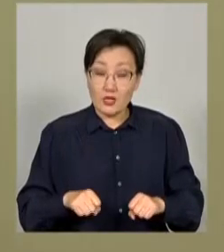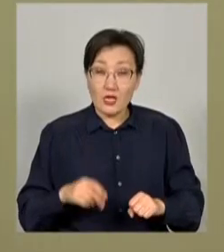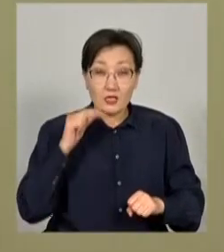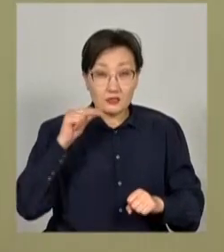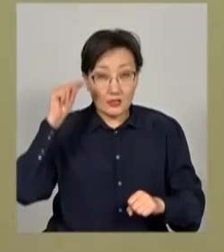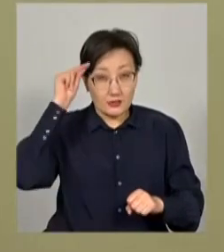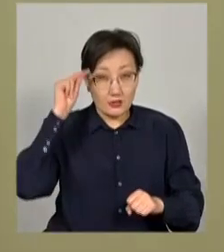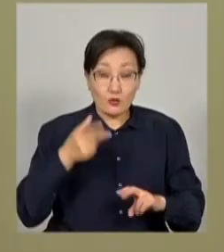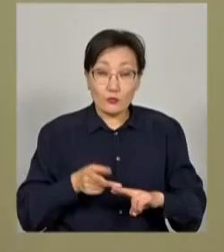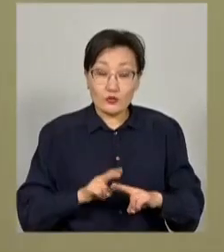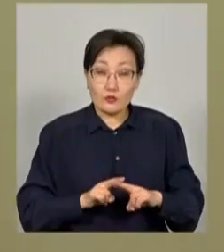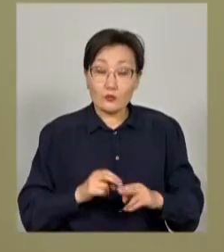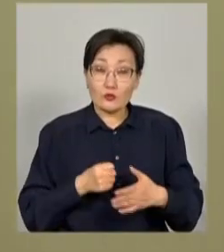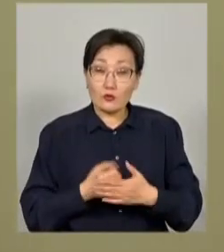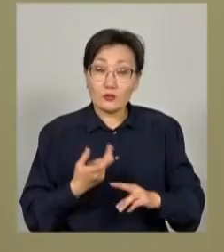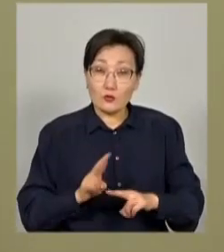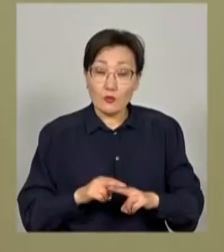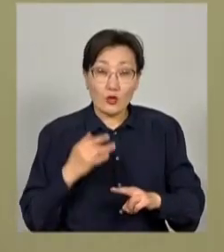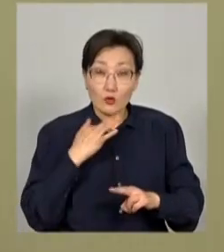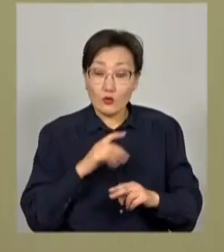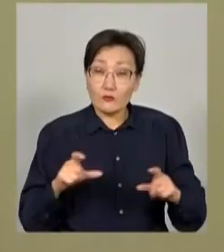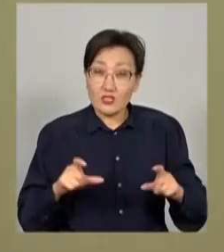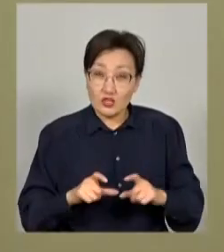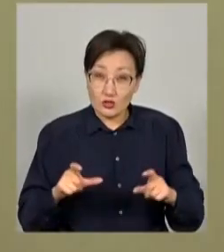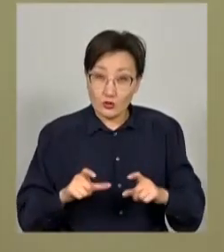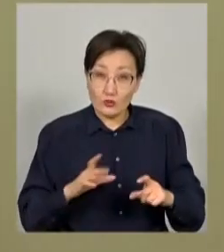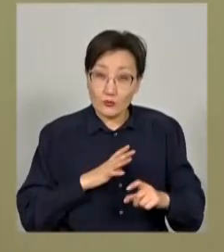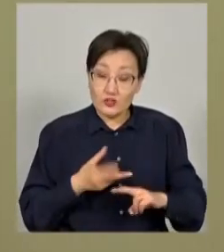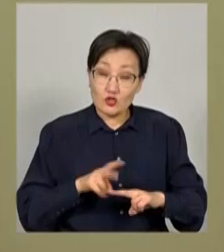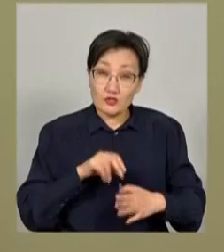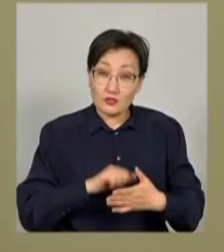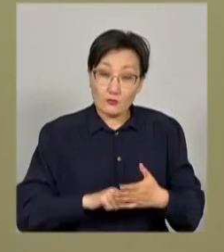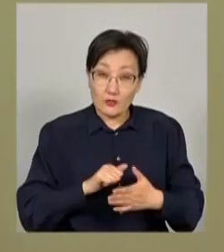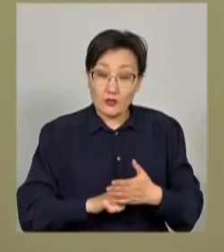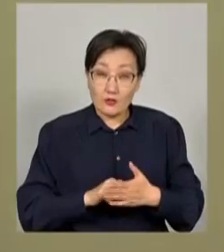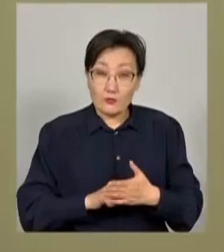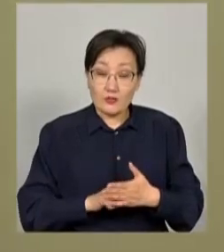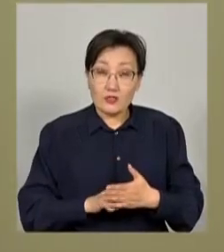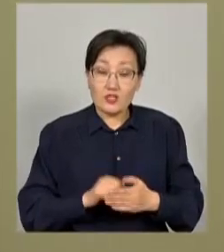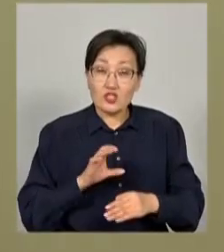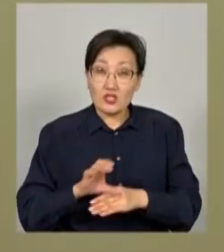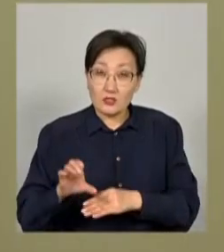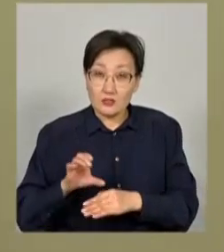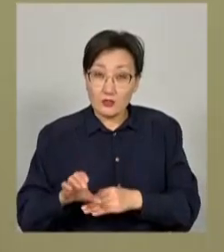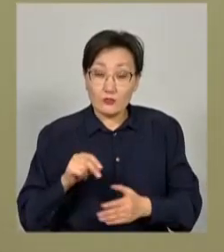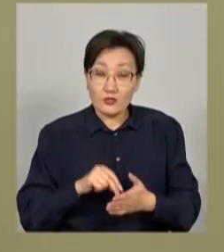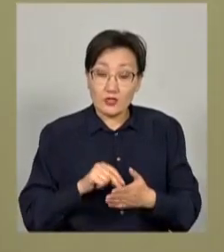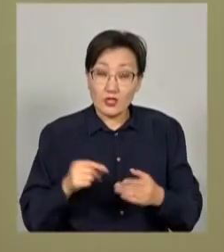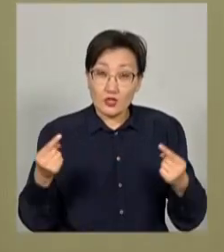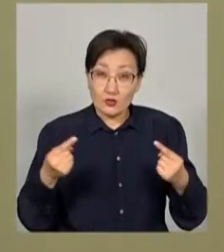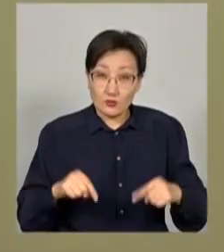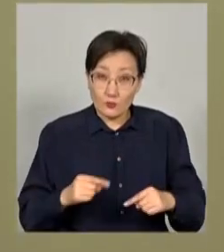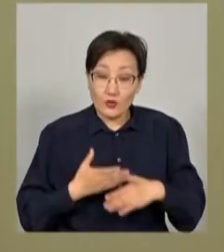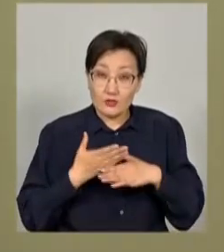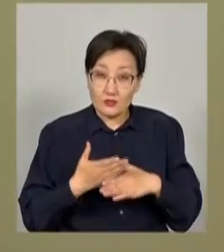Қытайда бұл уақытқа дейін өте көп карантин шектеулер болған. Соның салдары белгілі дәрежеде шикізаттың бағасының құлдырауына